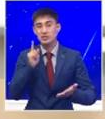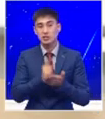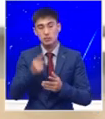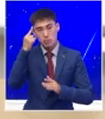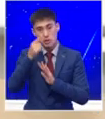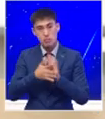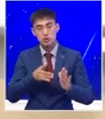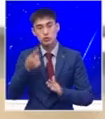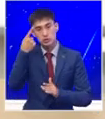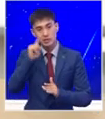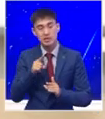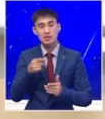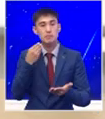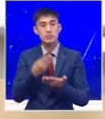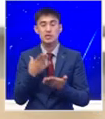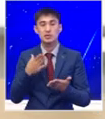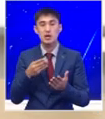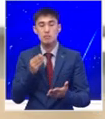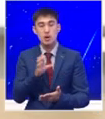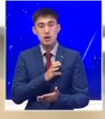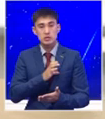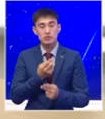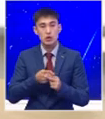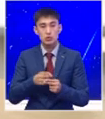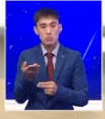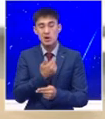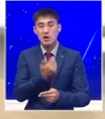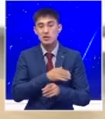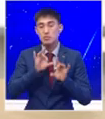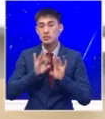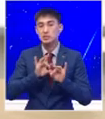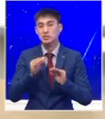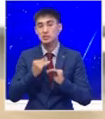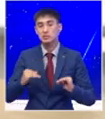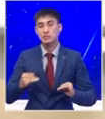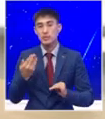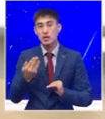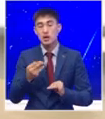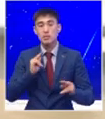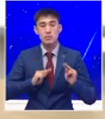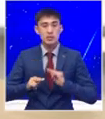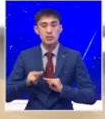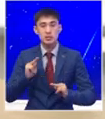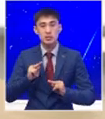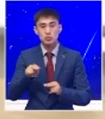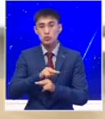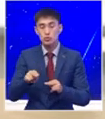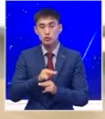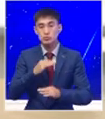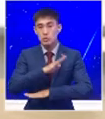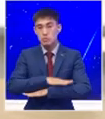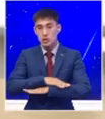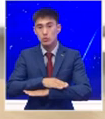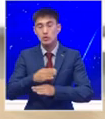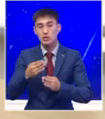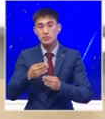понимать что знания - это Бесценное богатство которым мы хотим поделиться с ними при этом Преподаватель не только учит предмету